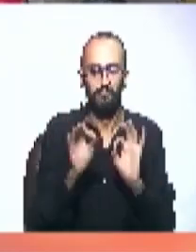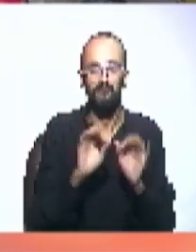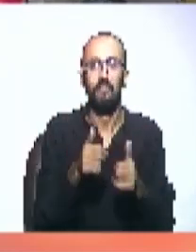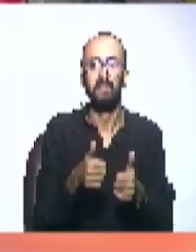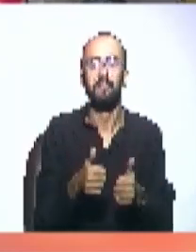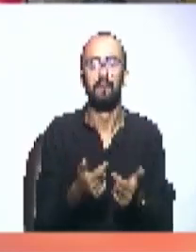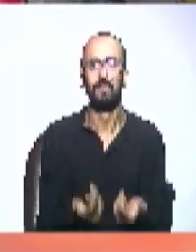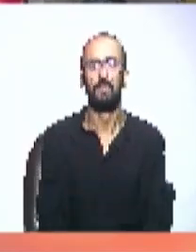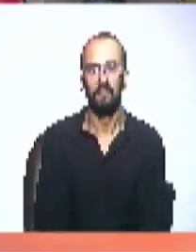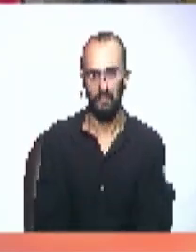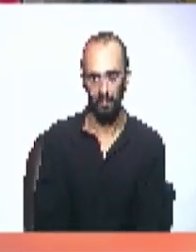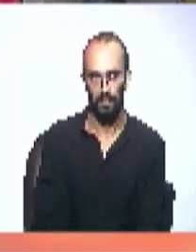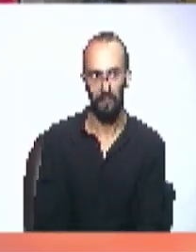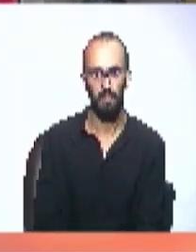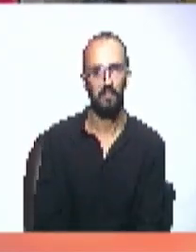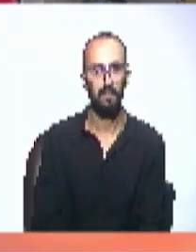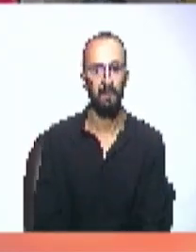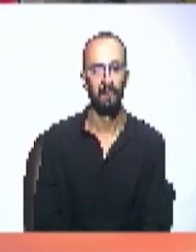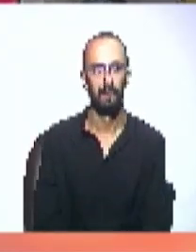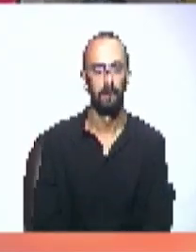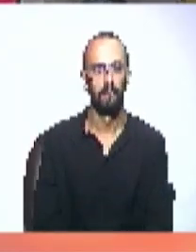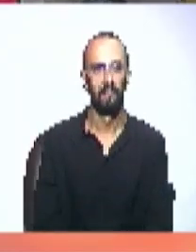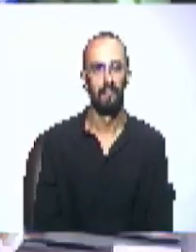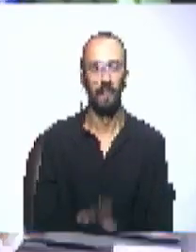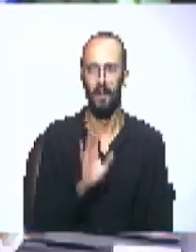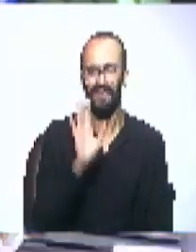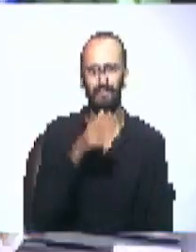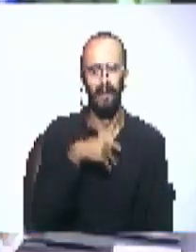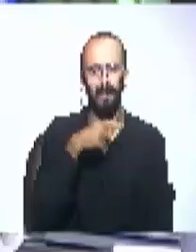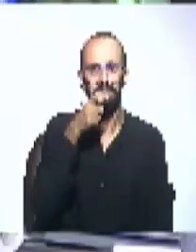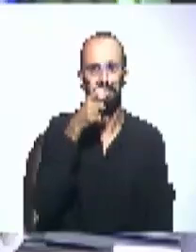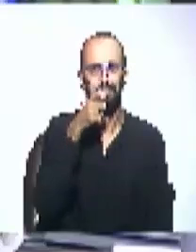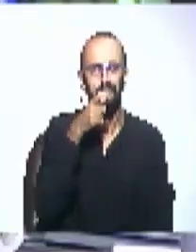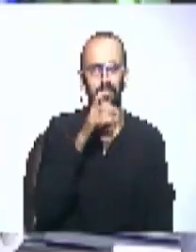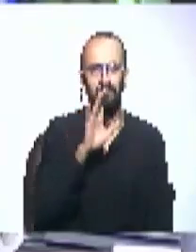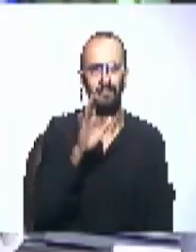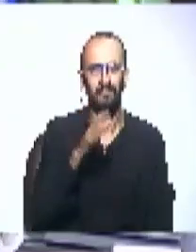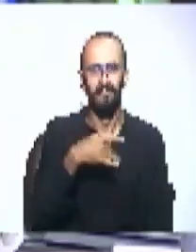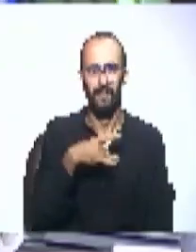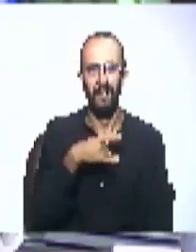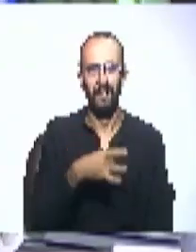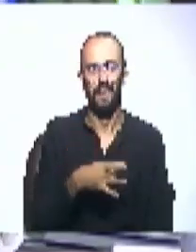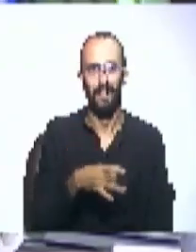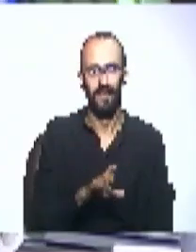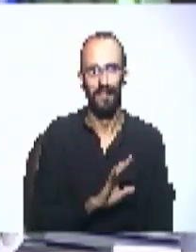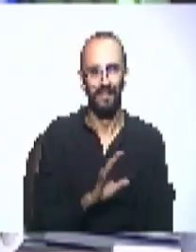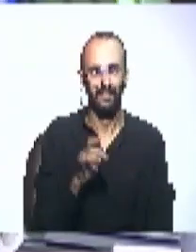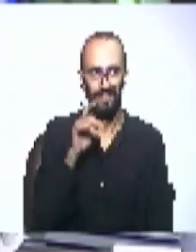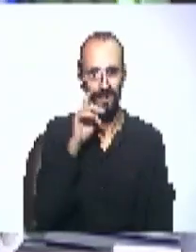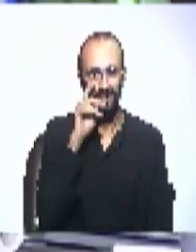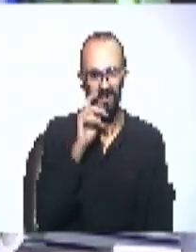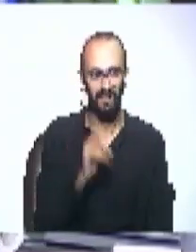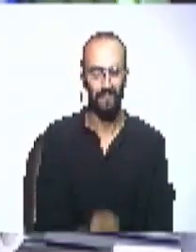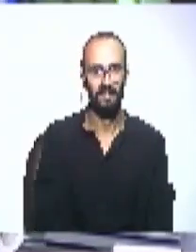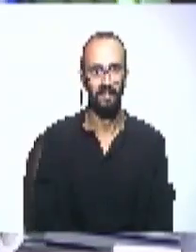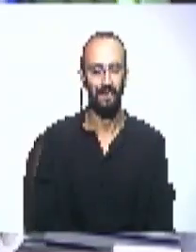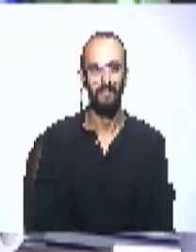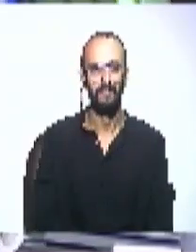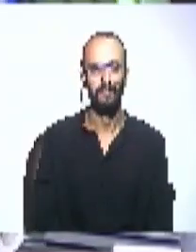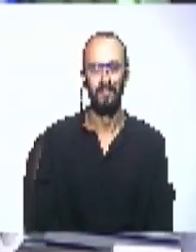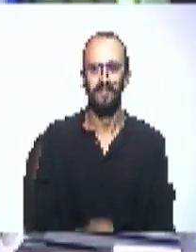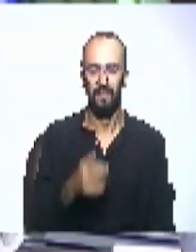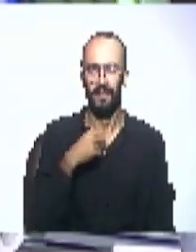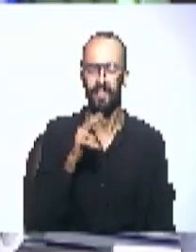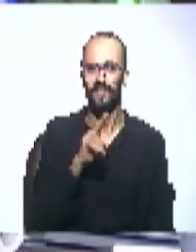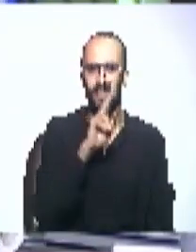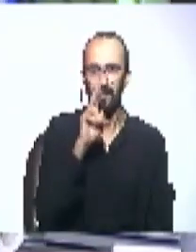ازاي. بالظبط. ولا انت مش معايا خالص؟ انا باكل همبرجر. اه عاجبني بالهنا والشفا، طعمه رائع. أنا ممكن أسألك